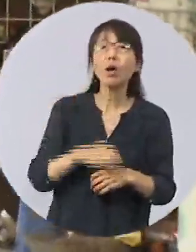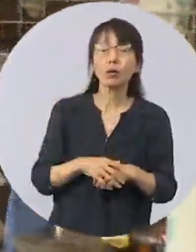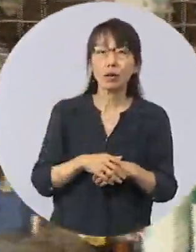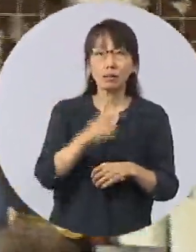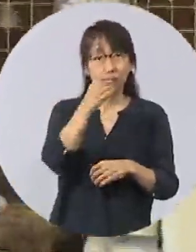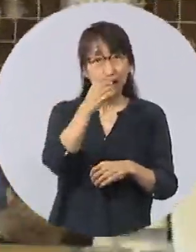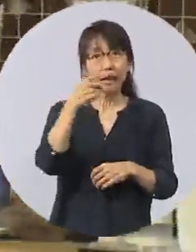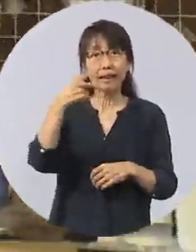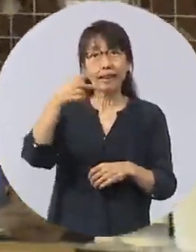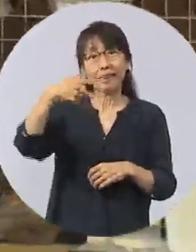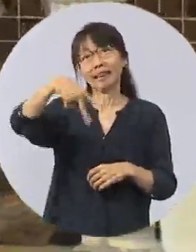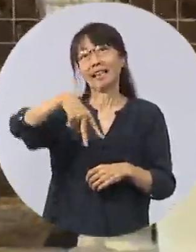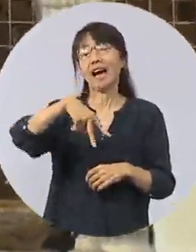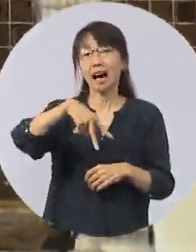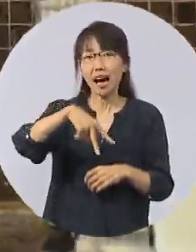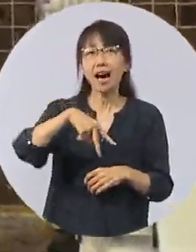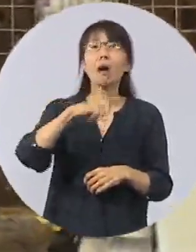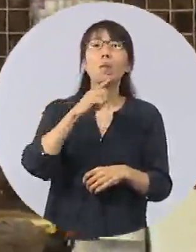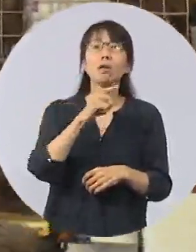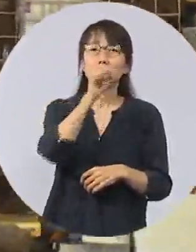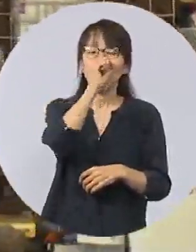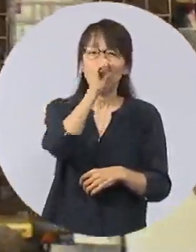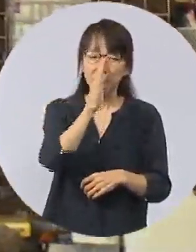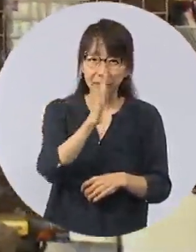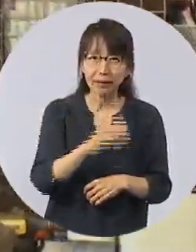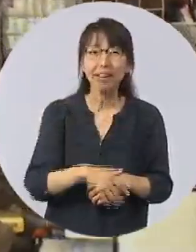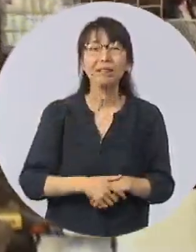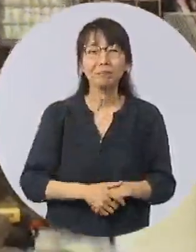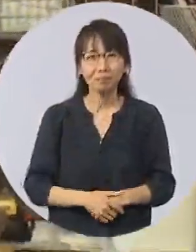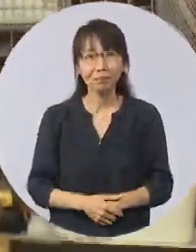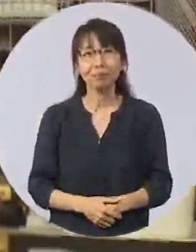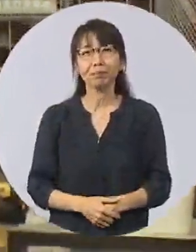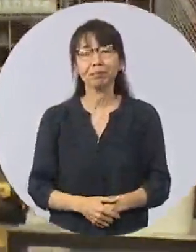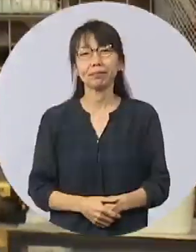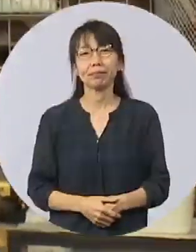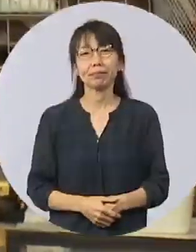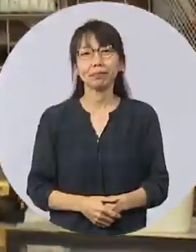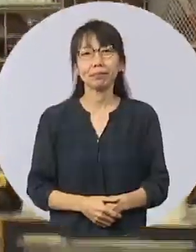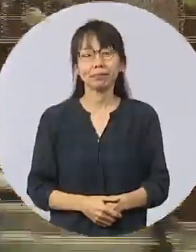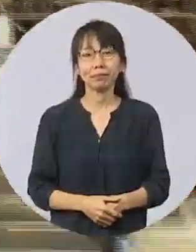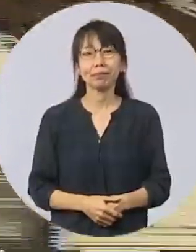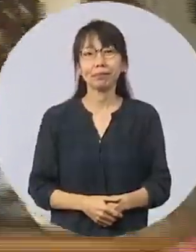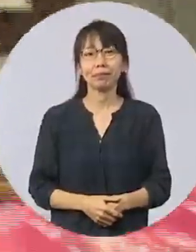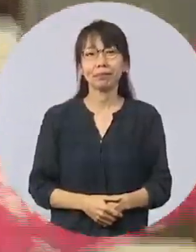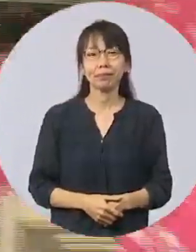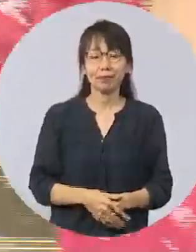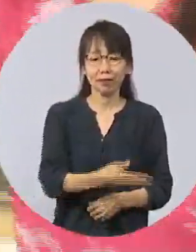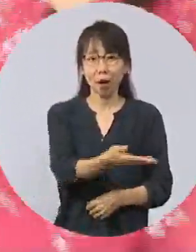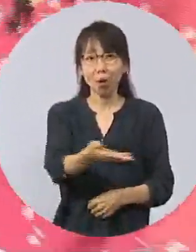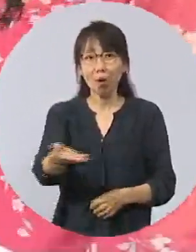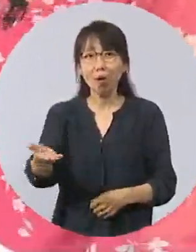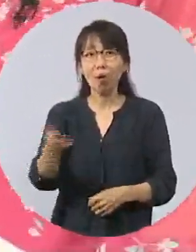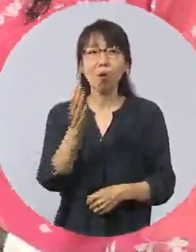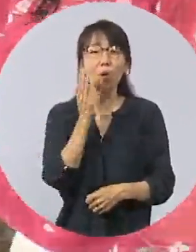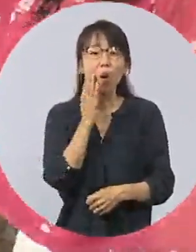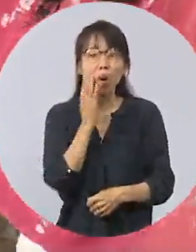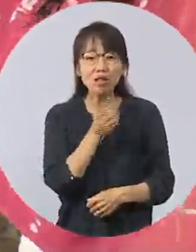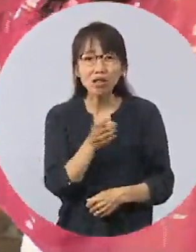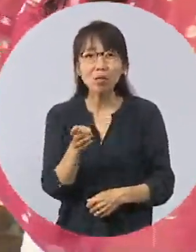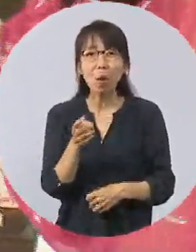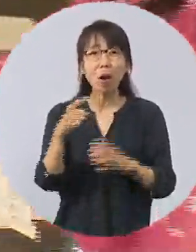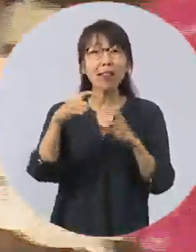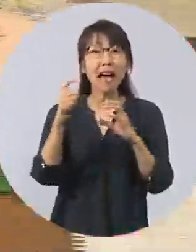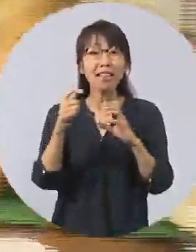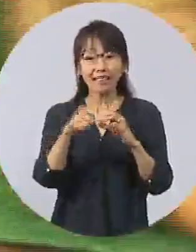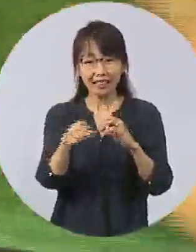の西波咲と申します。 諏訪間と申します。よろしくお願いします。 よろしくお願いします。見てください、美味しそうな梨がもうずら